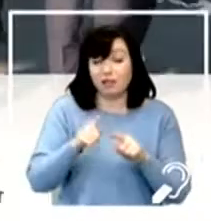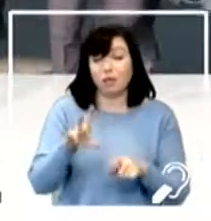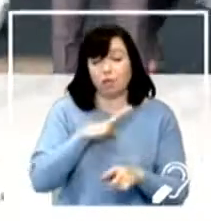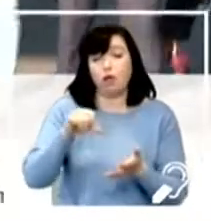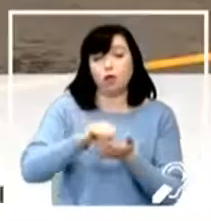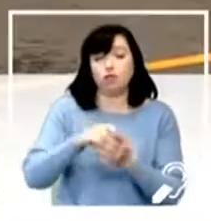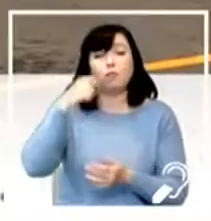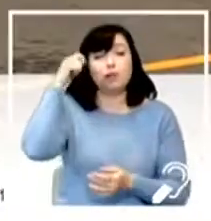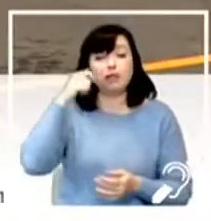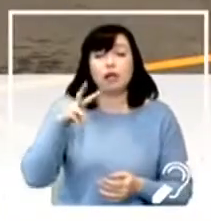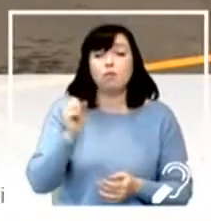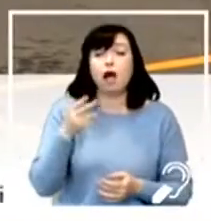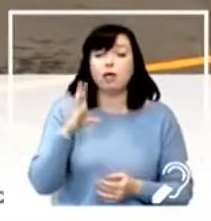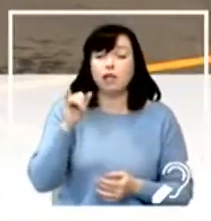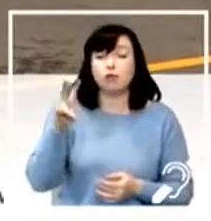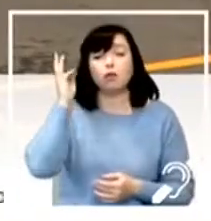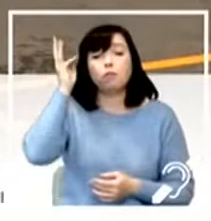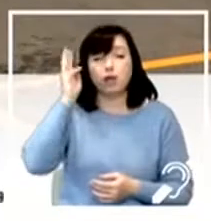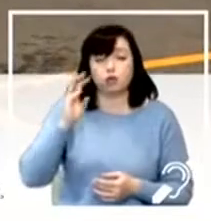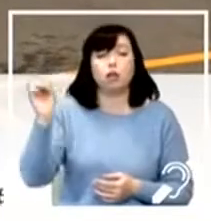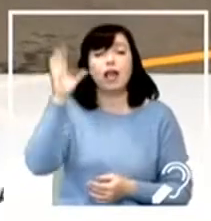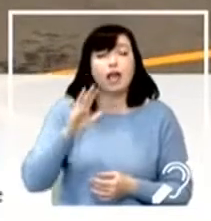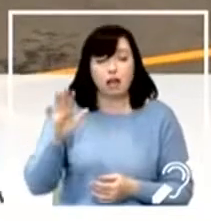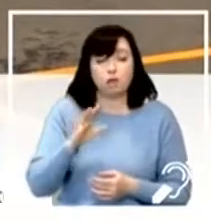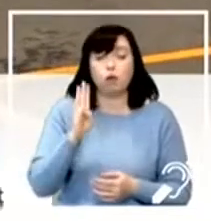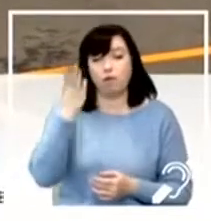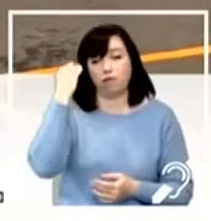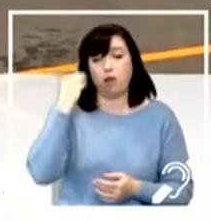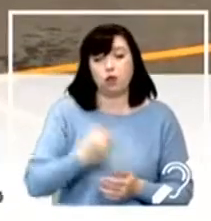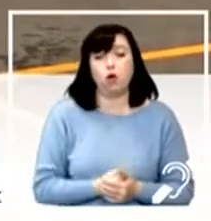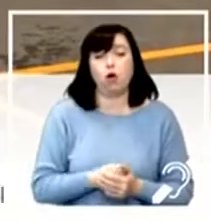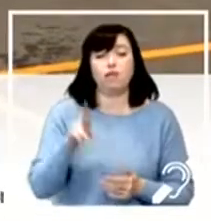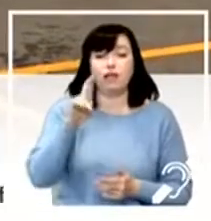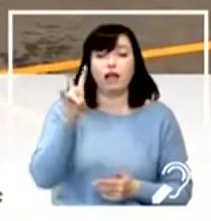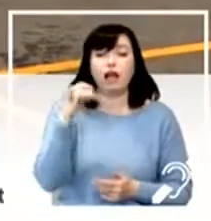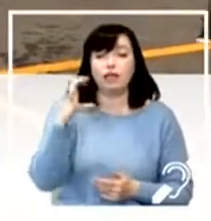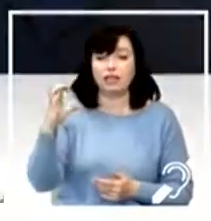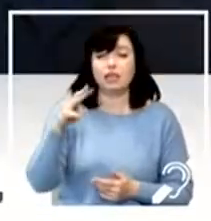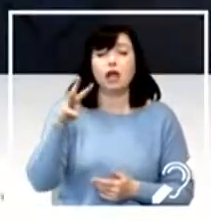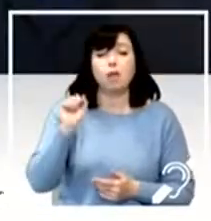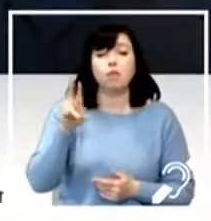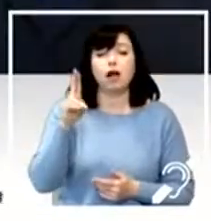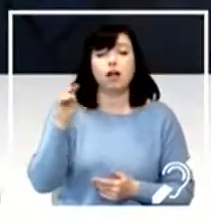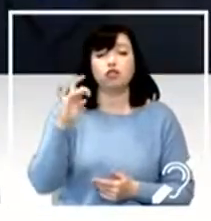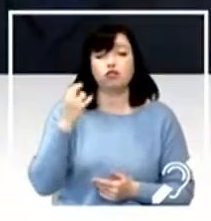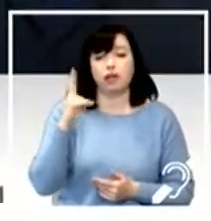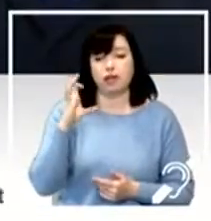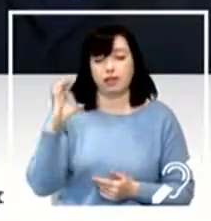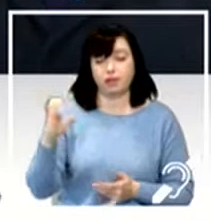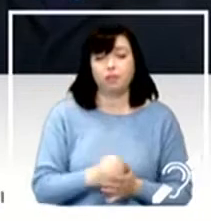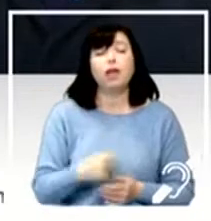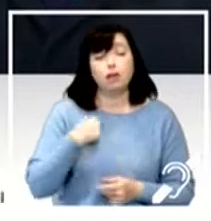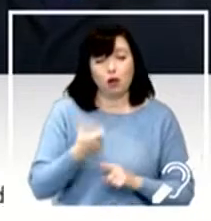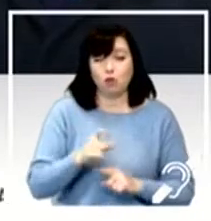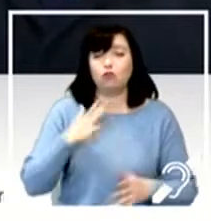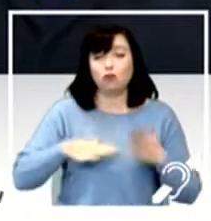Republicii Moldova, Maia Sandu, și ambasadorul Uniunii Europene în Republica Moldova, Ianis Mezeix. Mă bucur să vedem finalitate. Știm